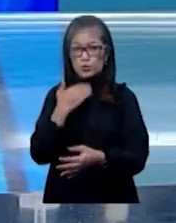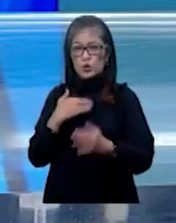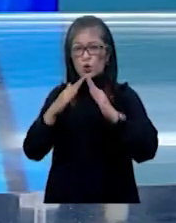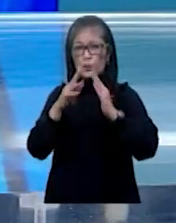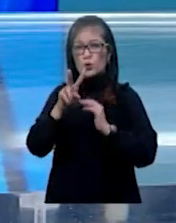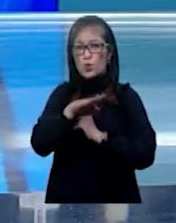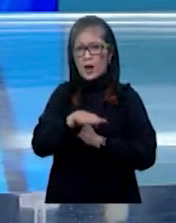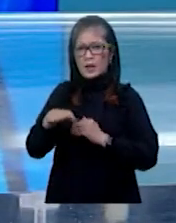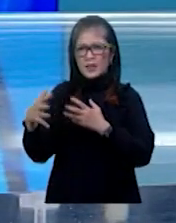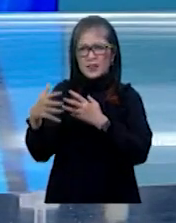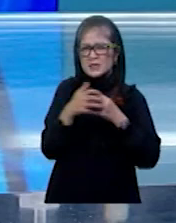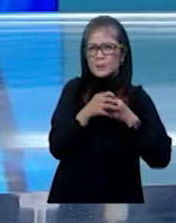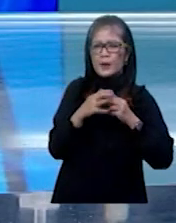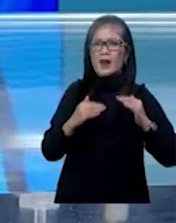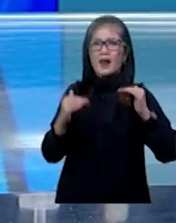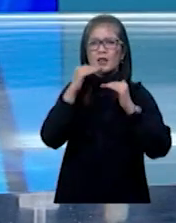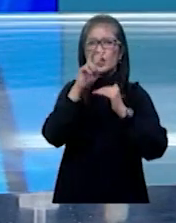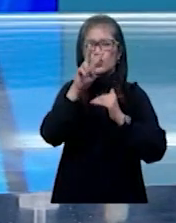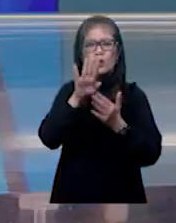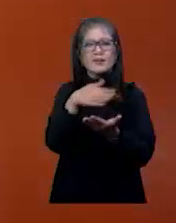anaknya yang terjebak di lantai dua tewas.